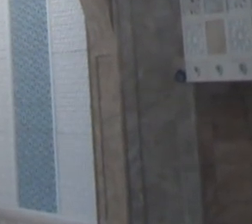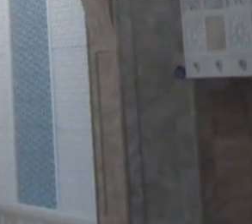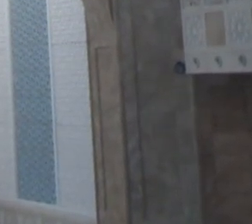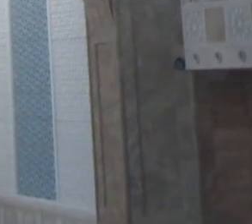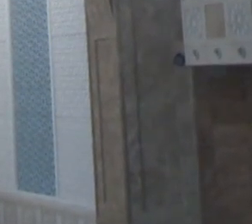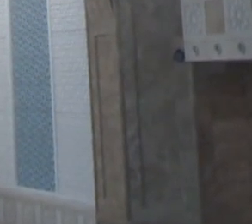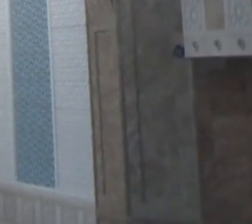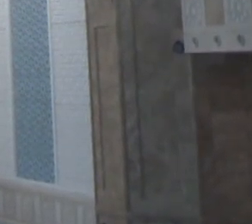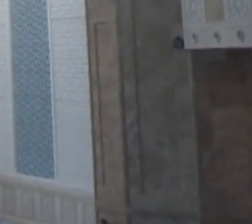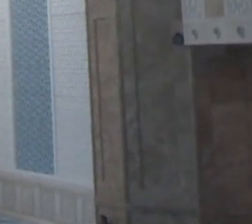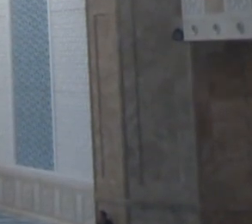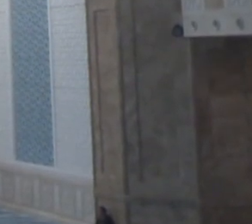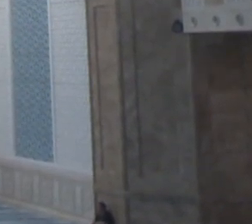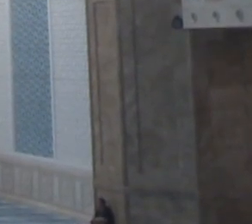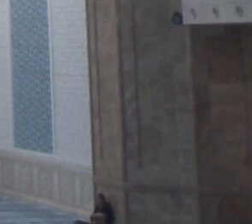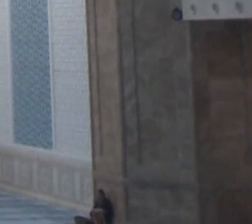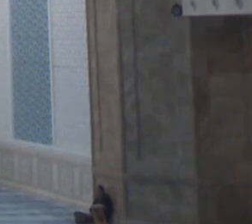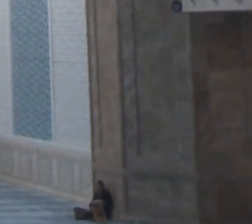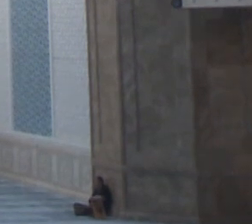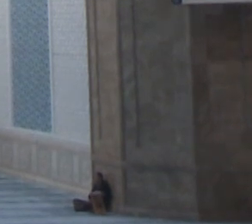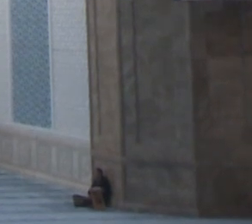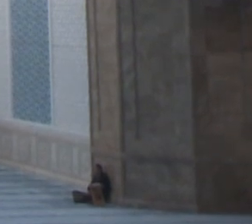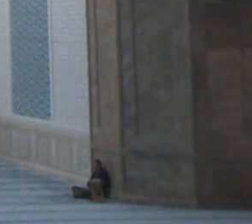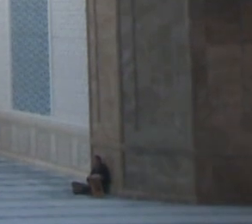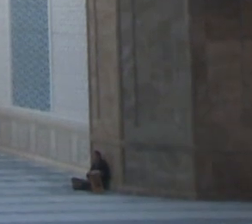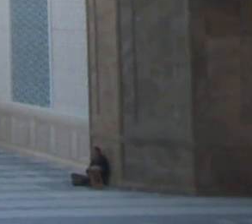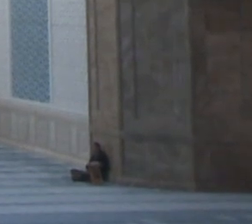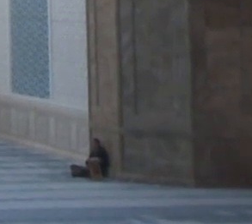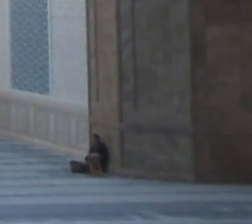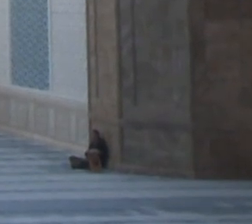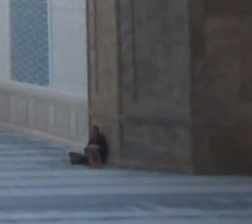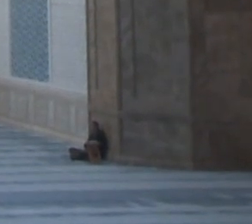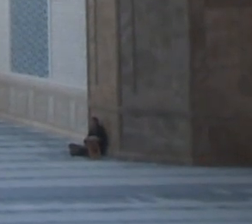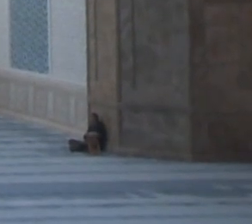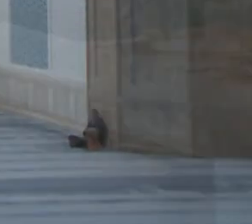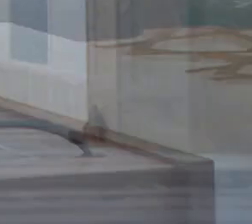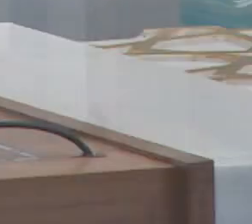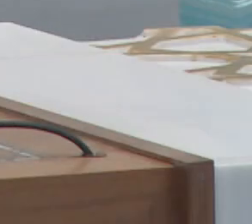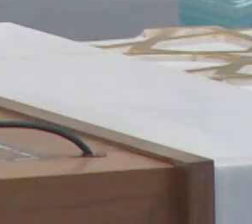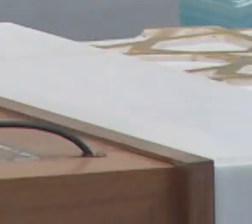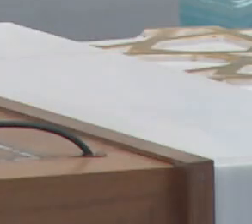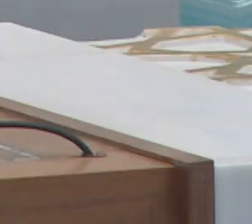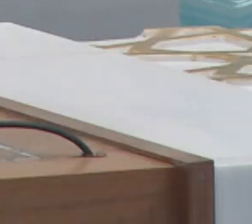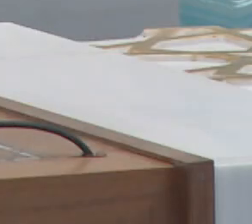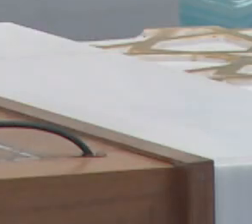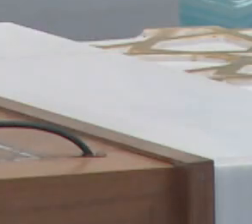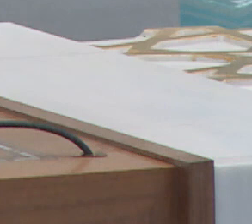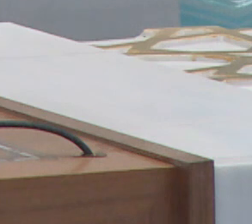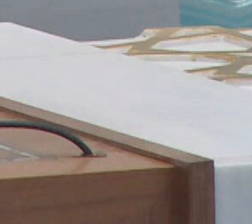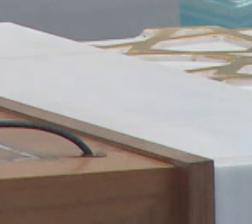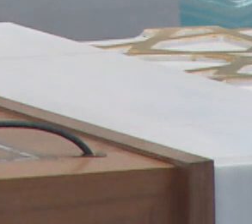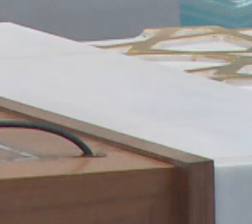محمد صلوا على طبيب قلوبنا محمد صلوا